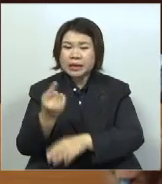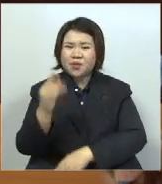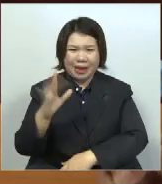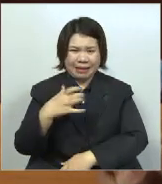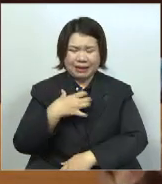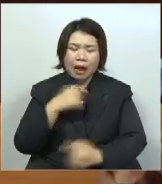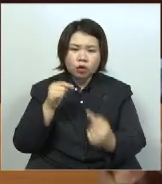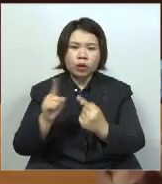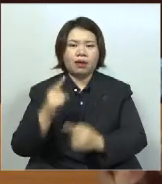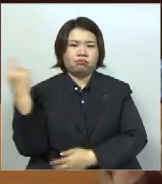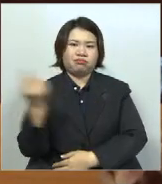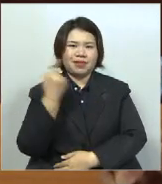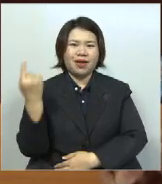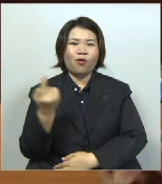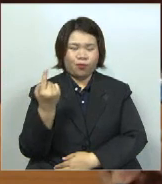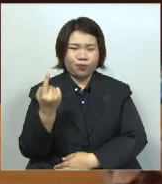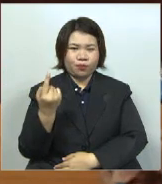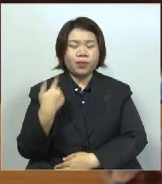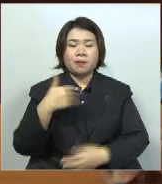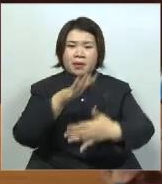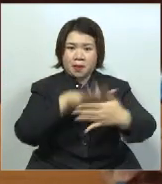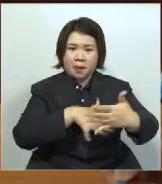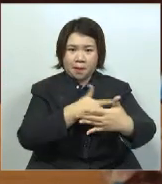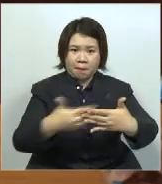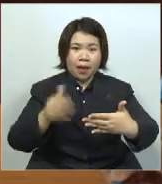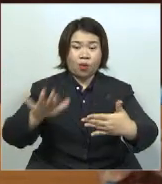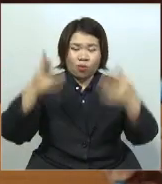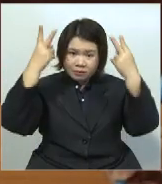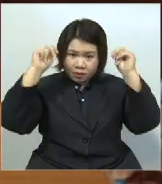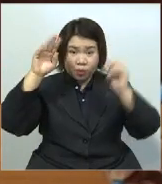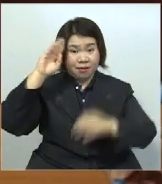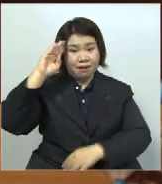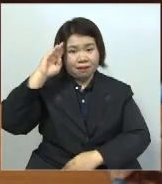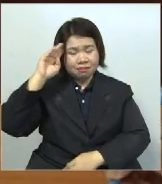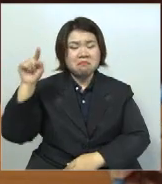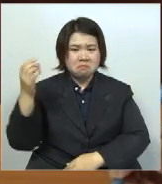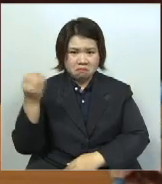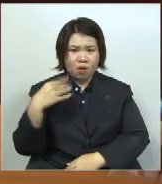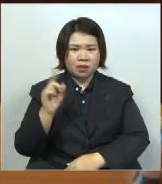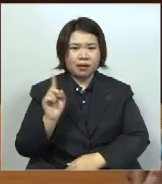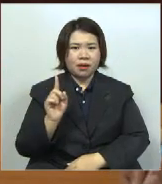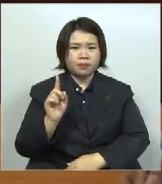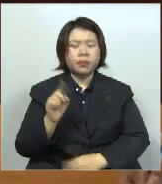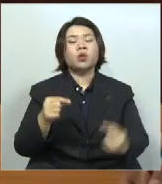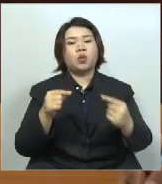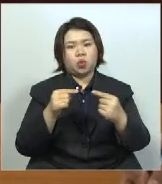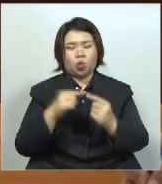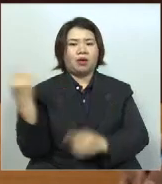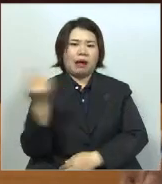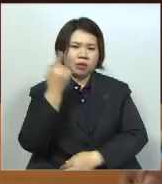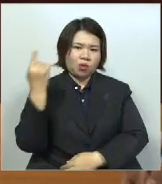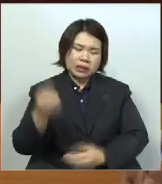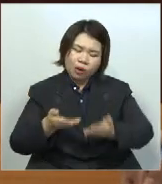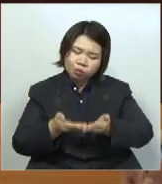ยนโยบายหนึ่งของท่านพลเอกประยุทธ์นะครับนายกรัฐมนตรีเนี่ยก็เรื่องของการท่องเที่ยวท